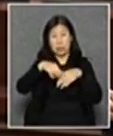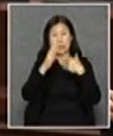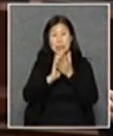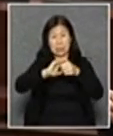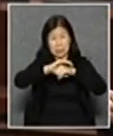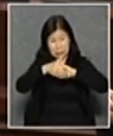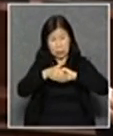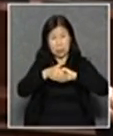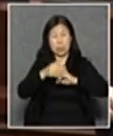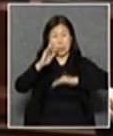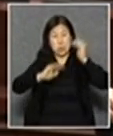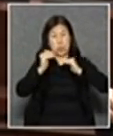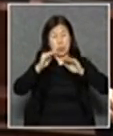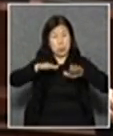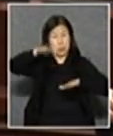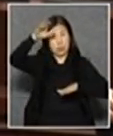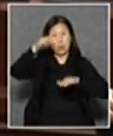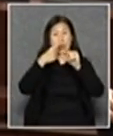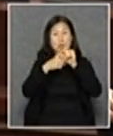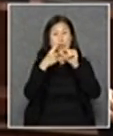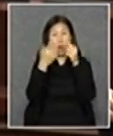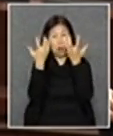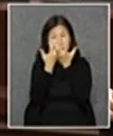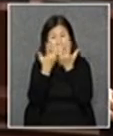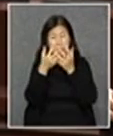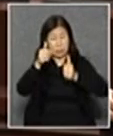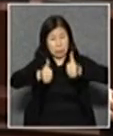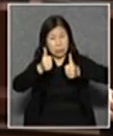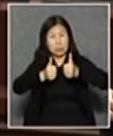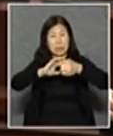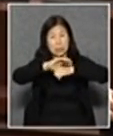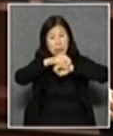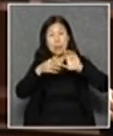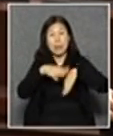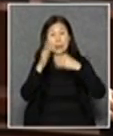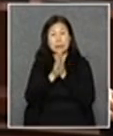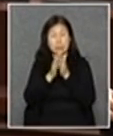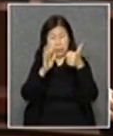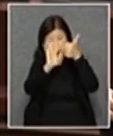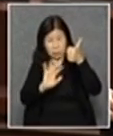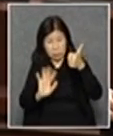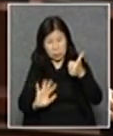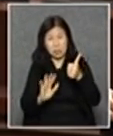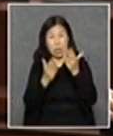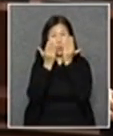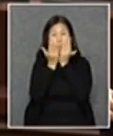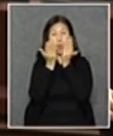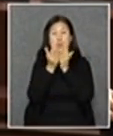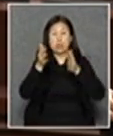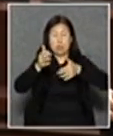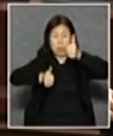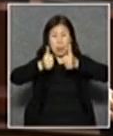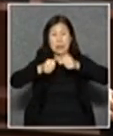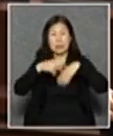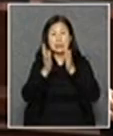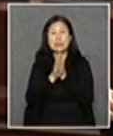為水平最高的中學數學競賽，亦是國際上最有影響的學科競賽之一。屆時預